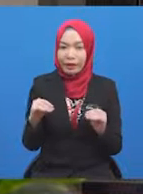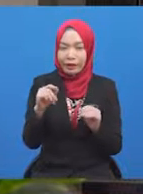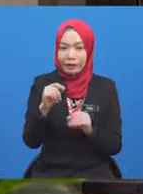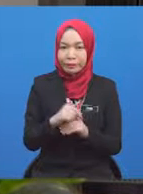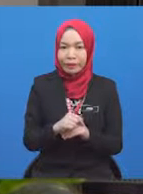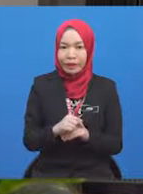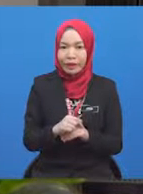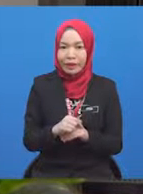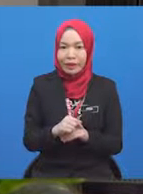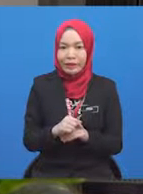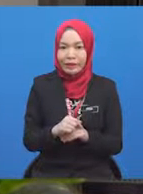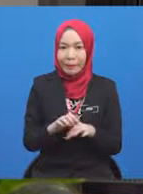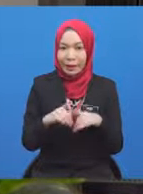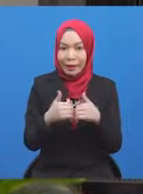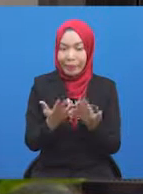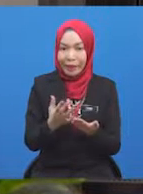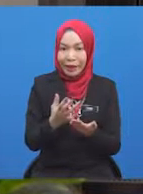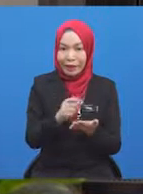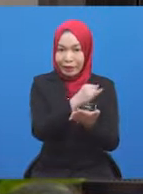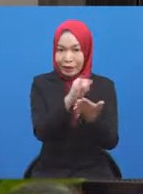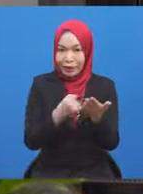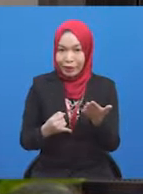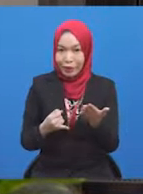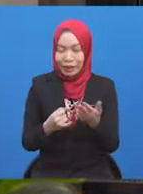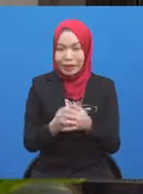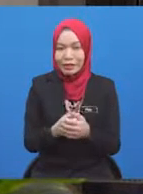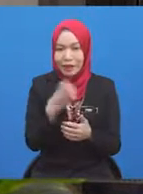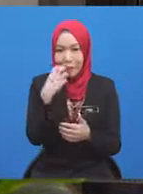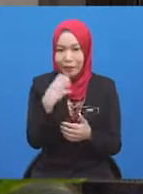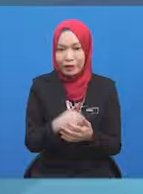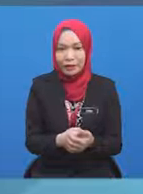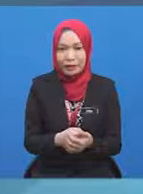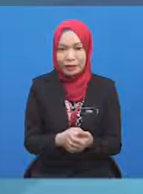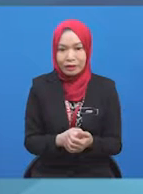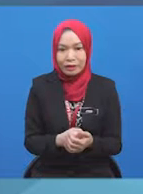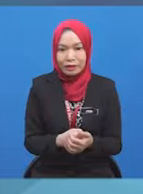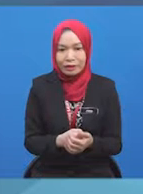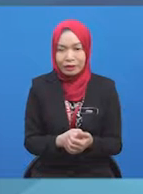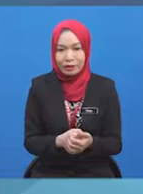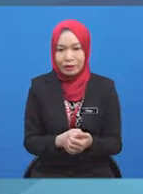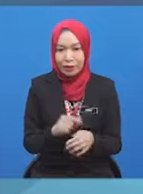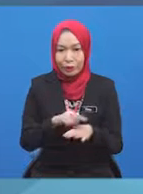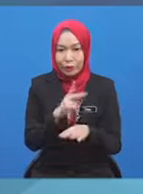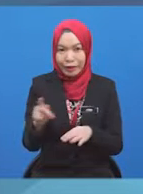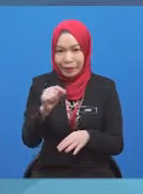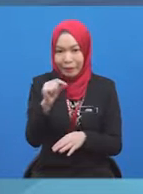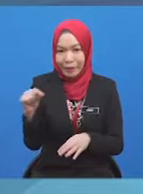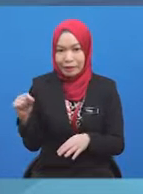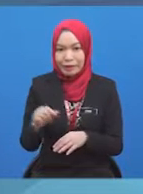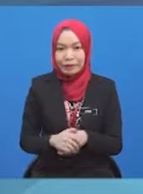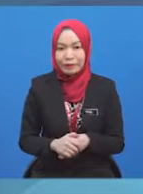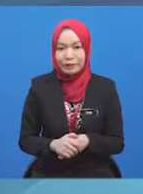sebiji apple dengan menggunakan pen tools dan stroke. Buka perisian